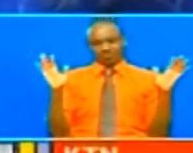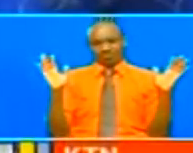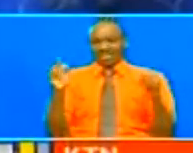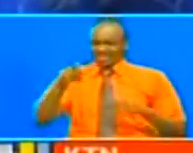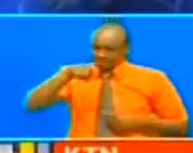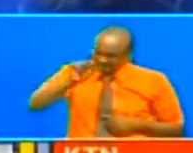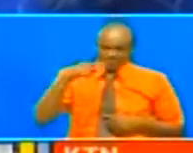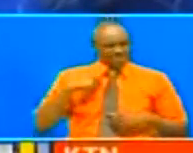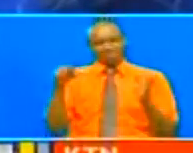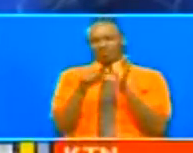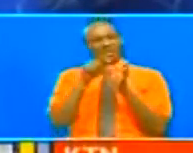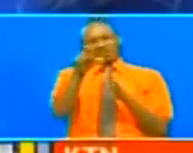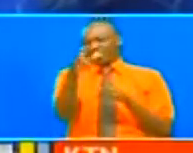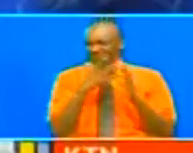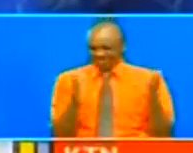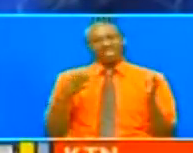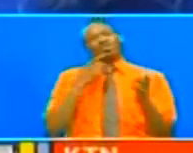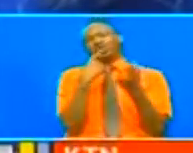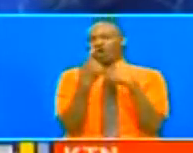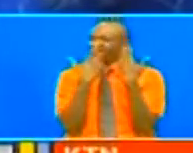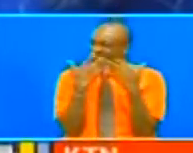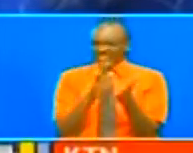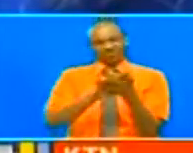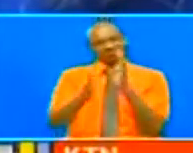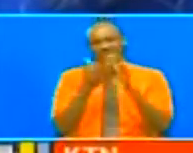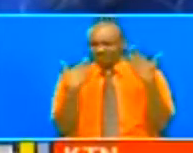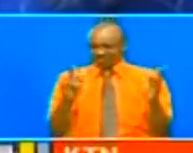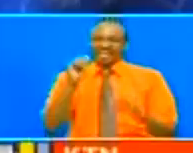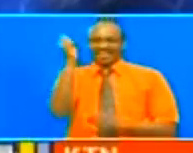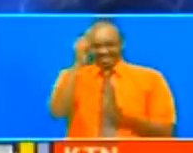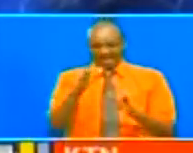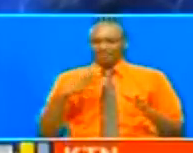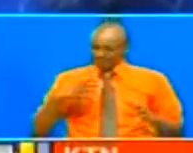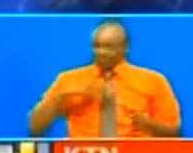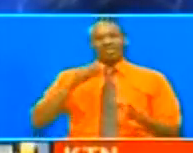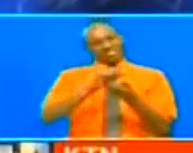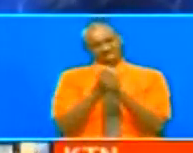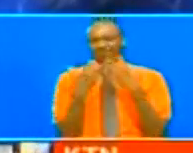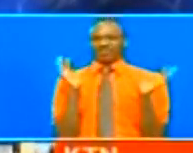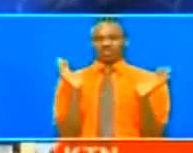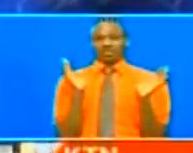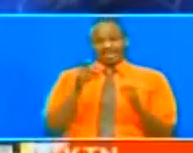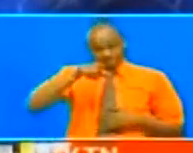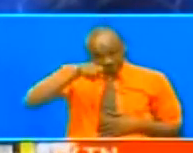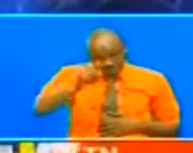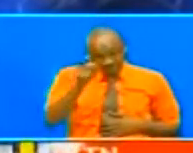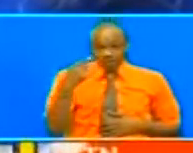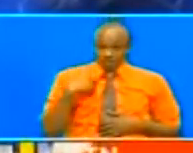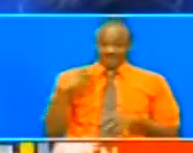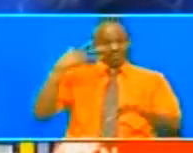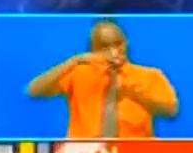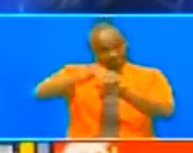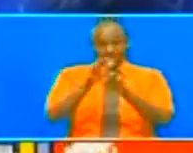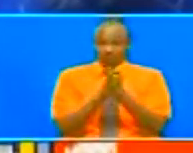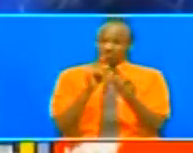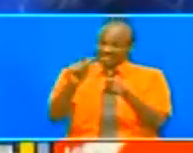Hawa hatuna shida nao, because tumeshaongea na wao. They are Kenyans who are now reforming. They will only be integrated